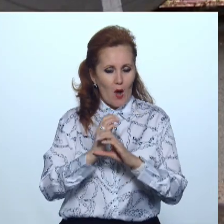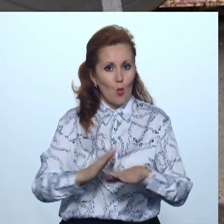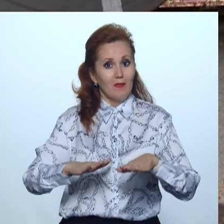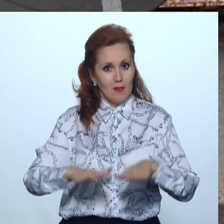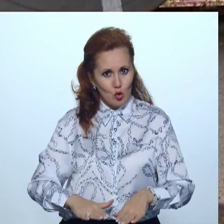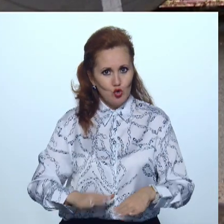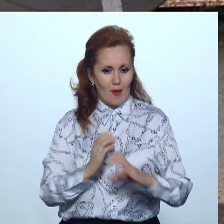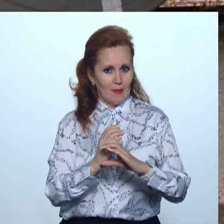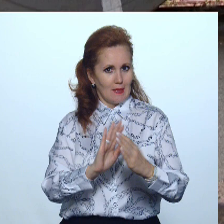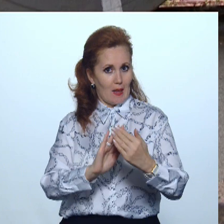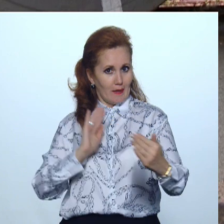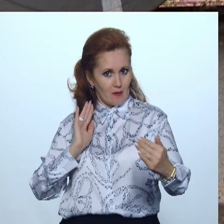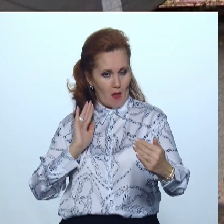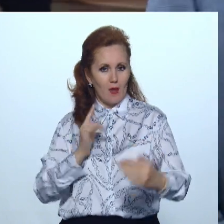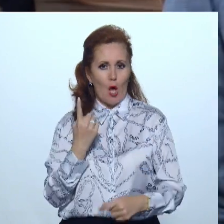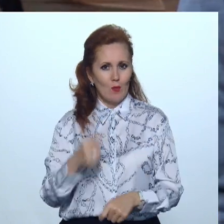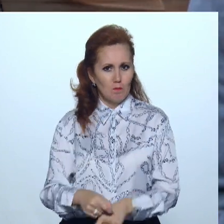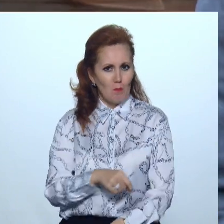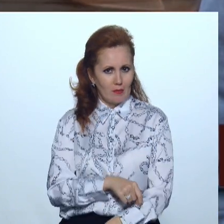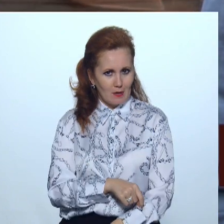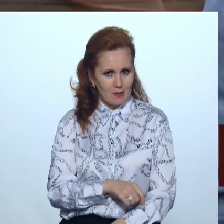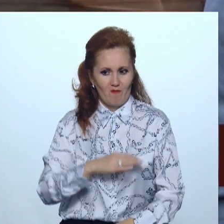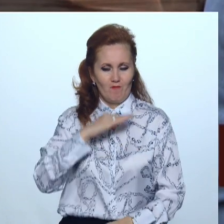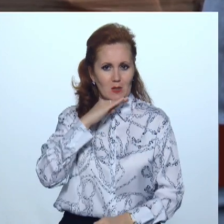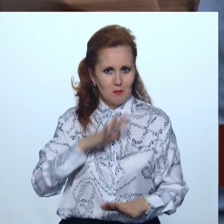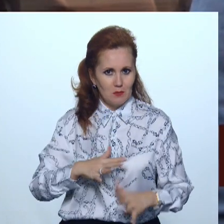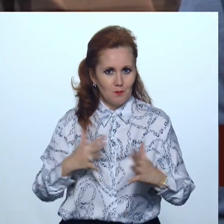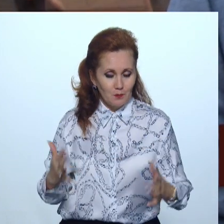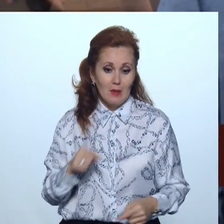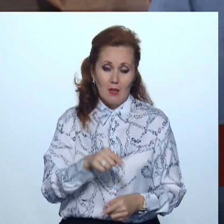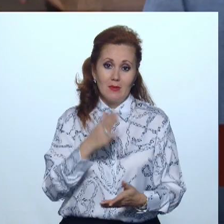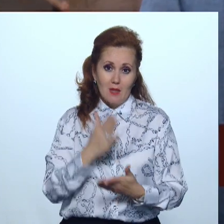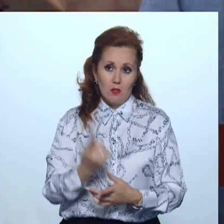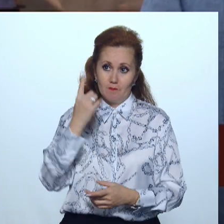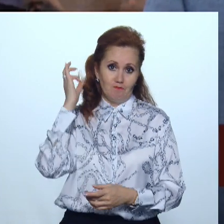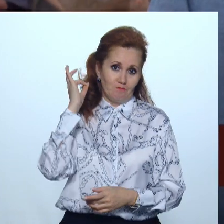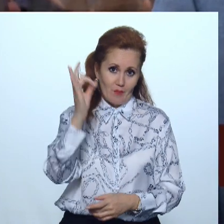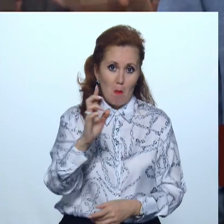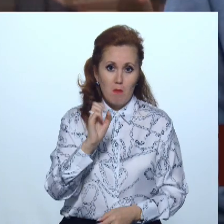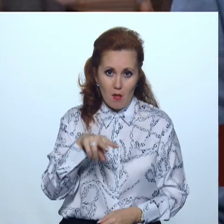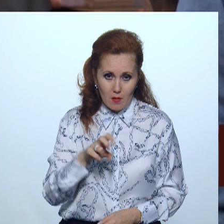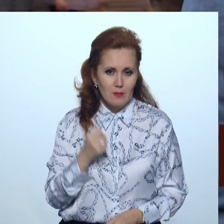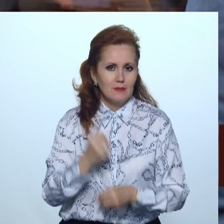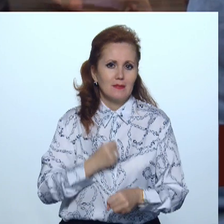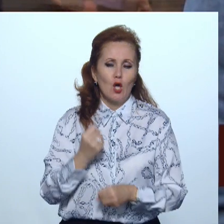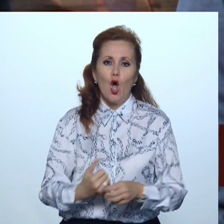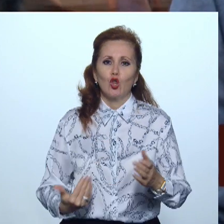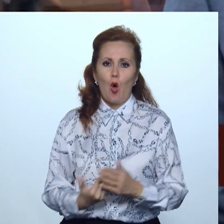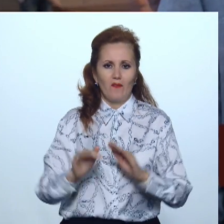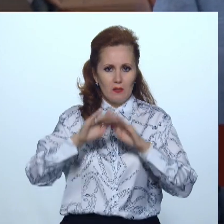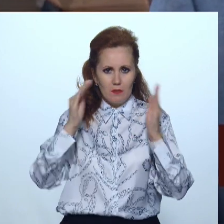длиннее, вместительнее на метр. Здесь осталась, как мы говорим, хребтовая балка несущая. На базе этой балки изготовлен новый